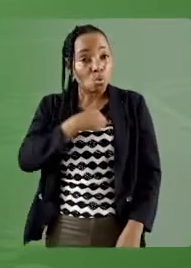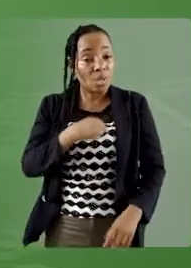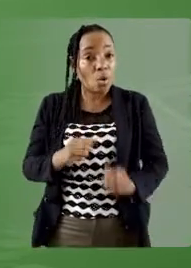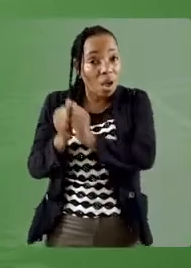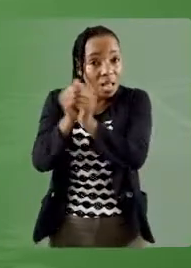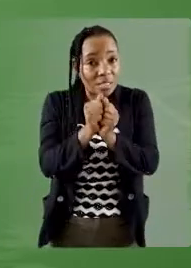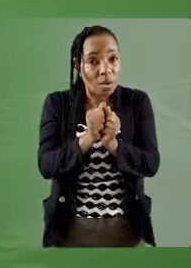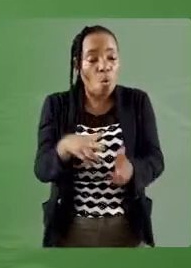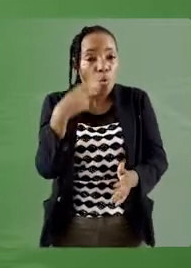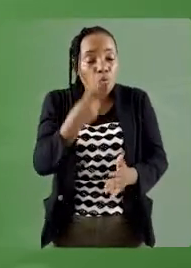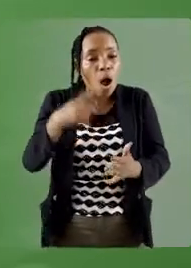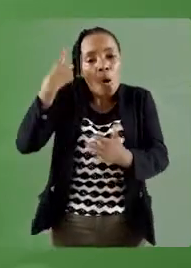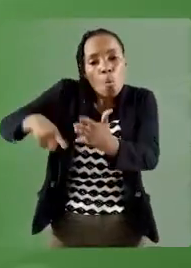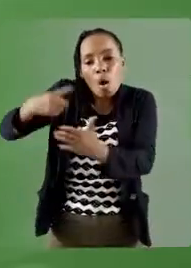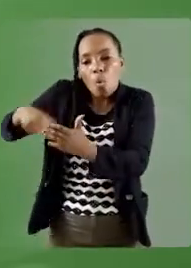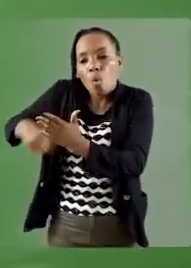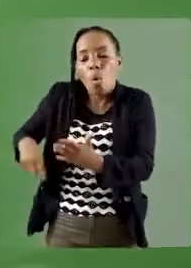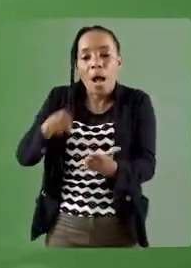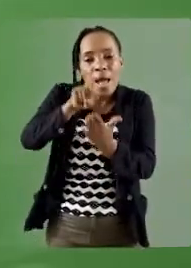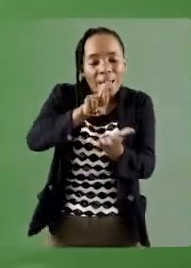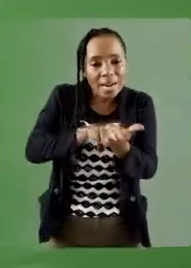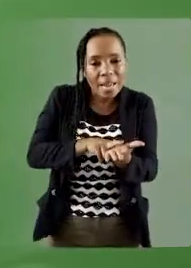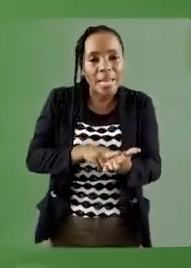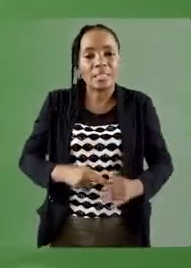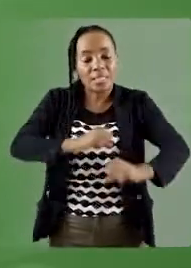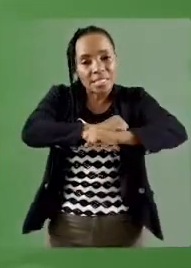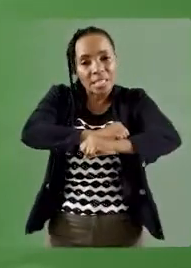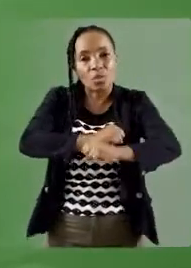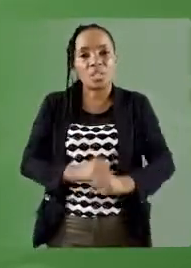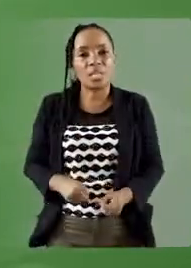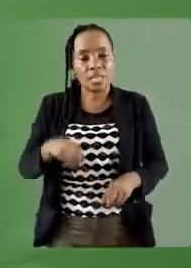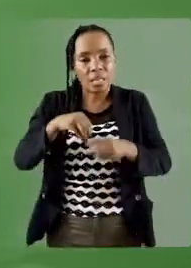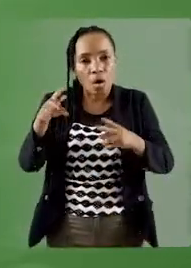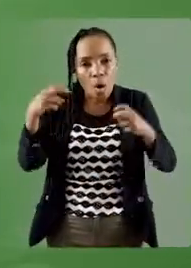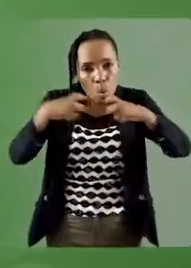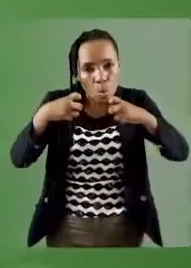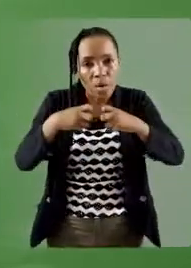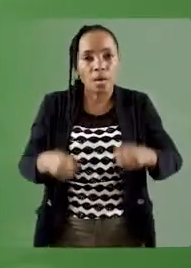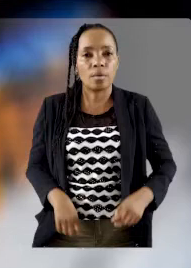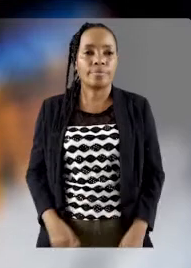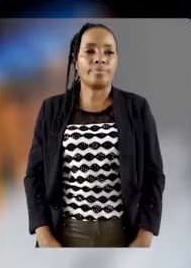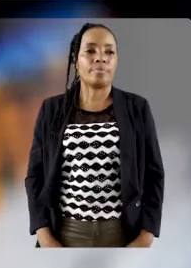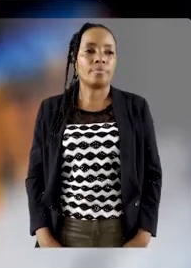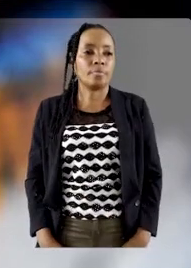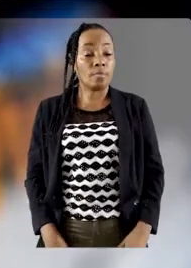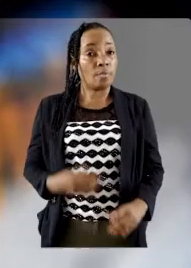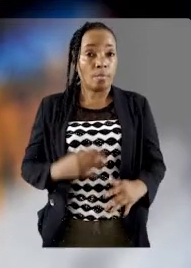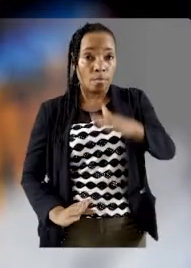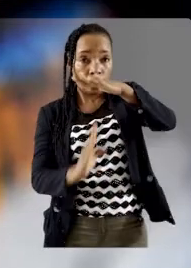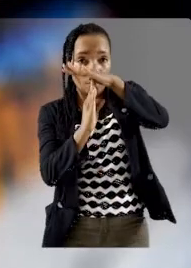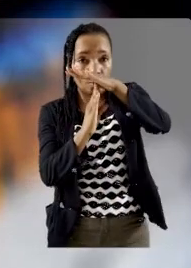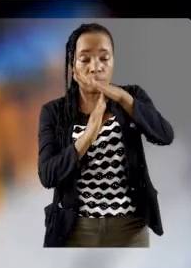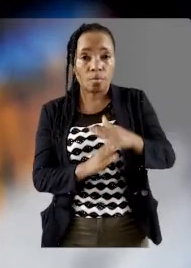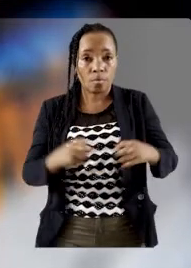ensemble découvrir les différentes règles de sécurité en électricité. Disjoncter